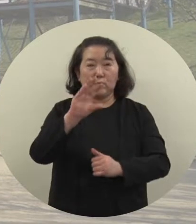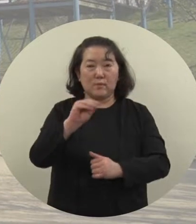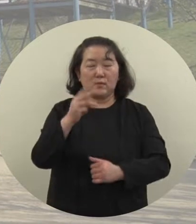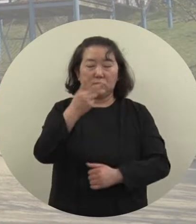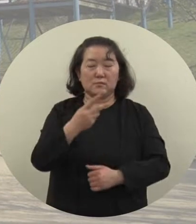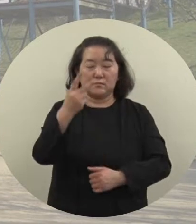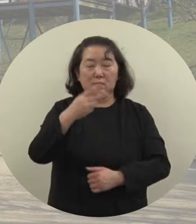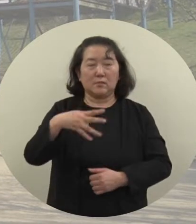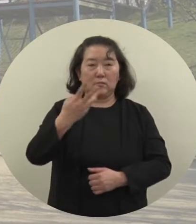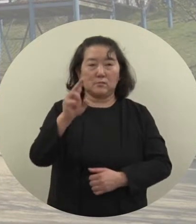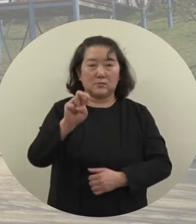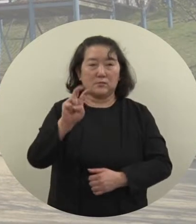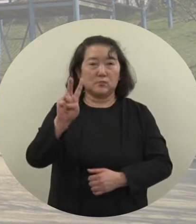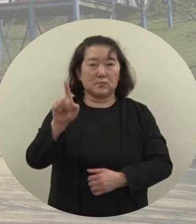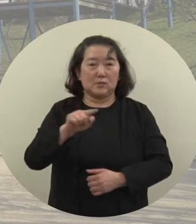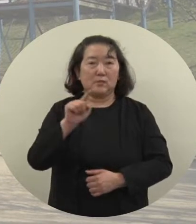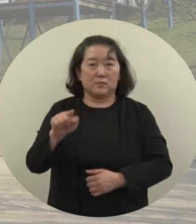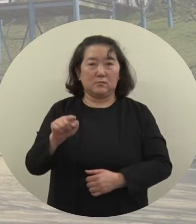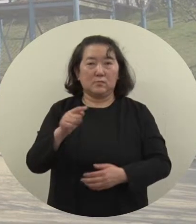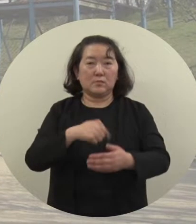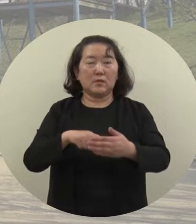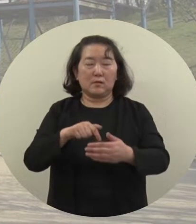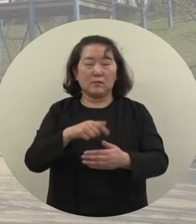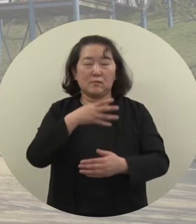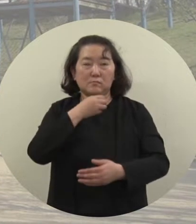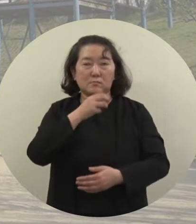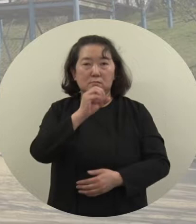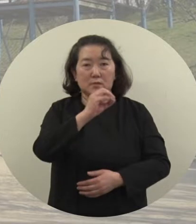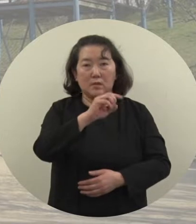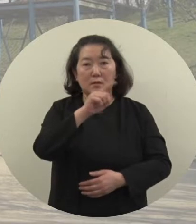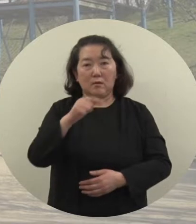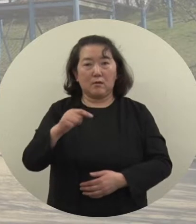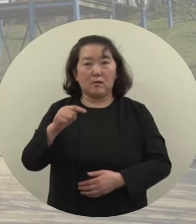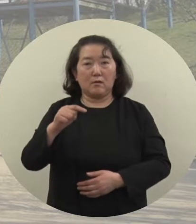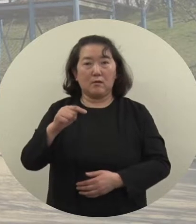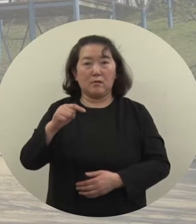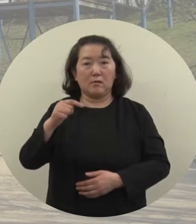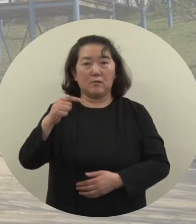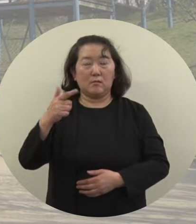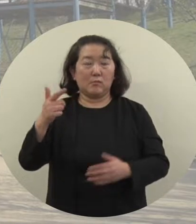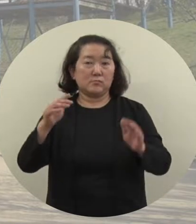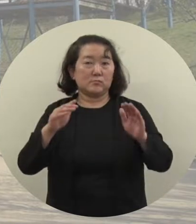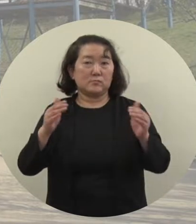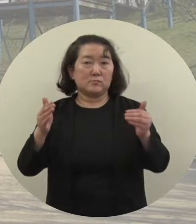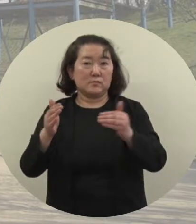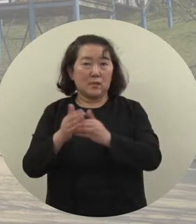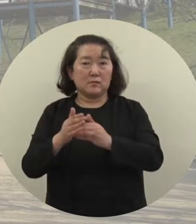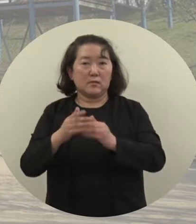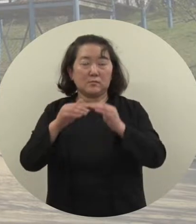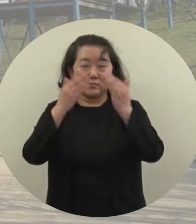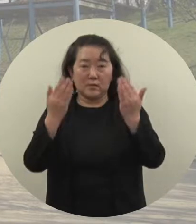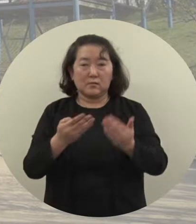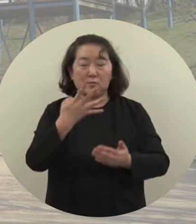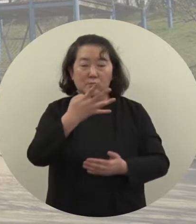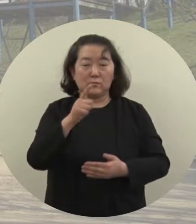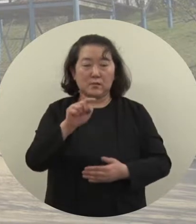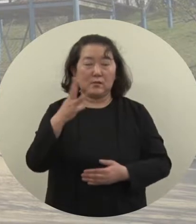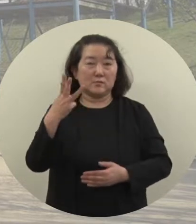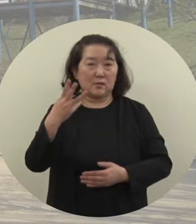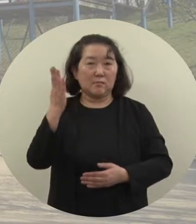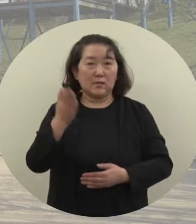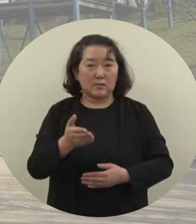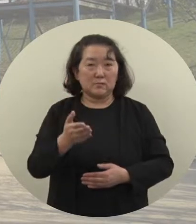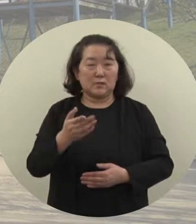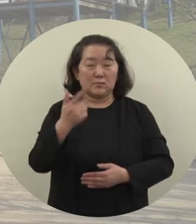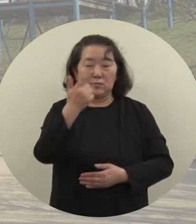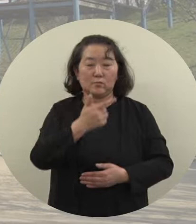15万2422人のうち、0歳から6歳の乳幼児の人数は全体の 4.3%